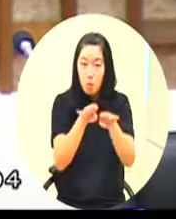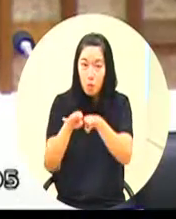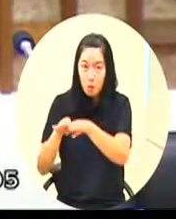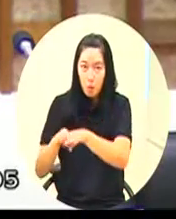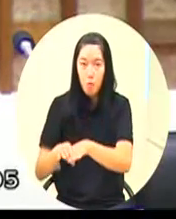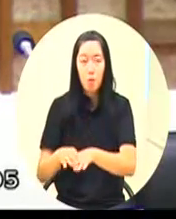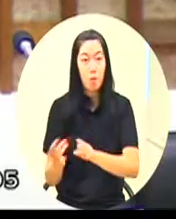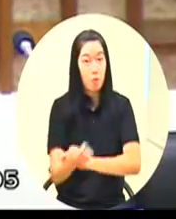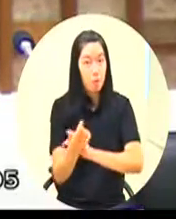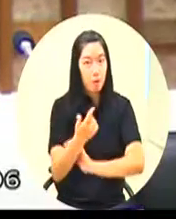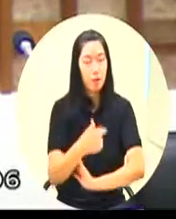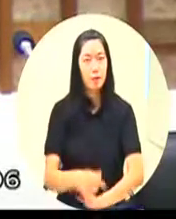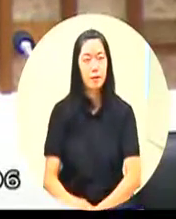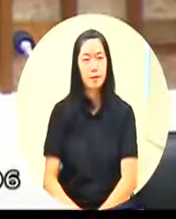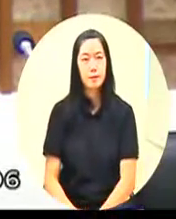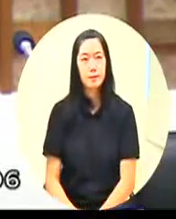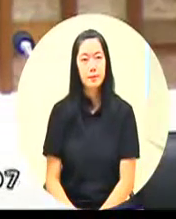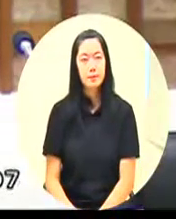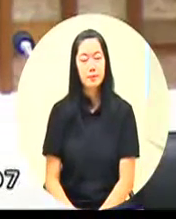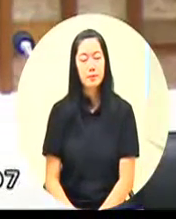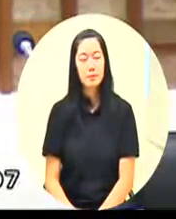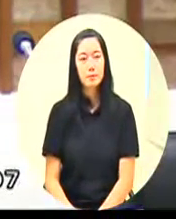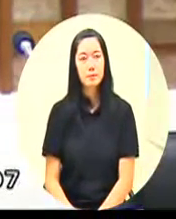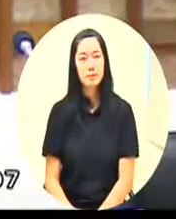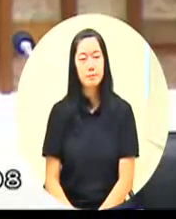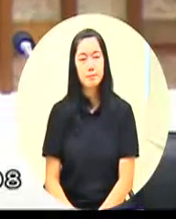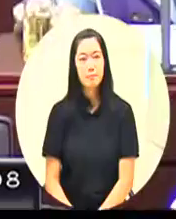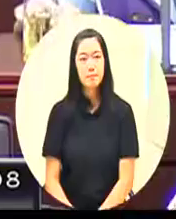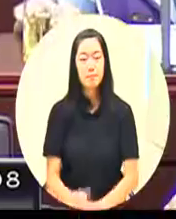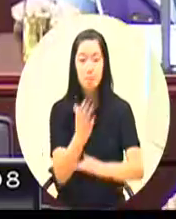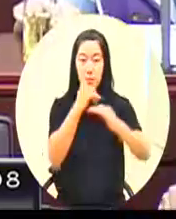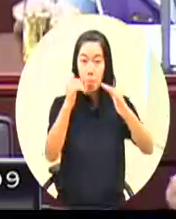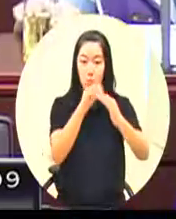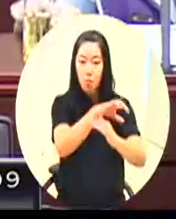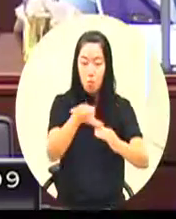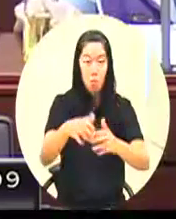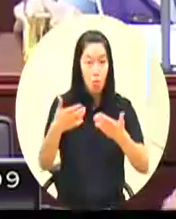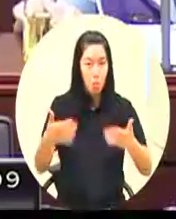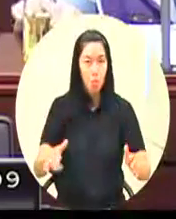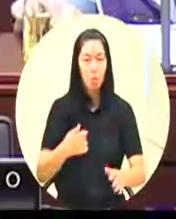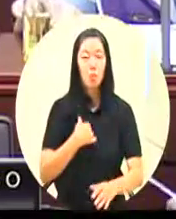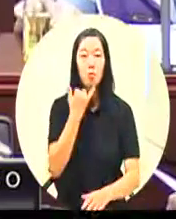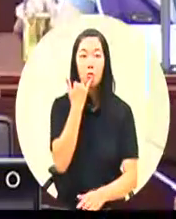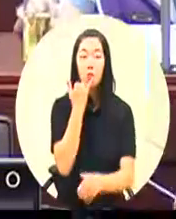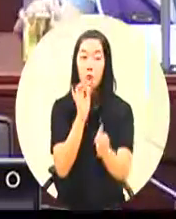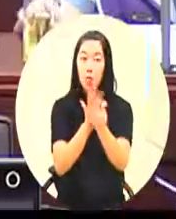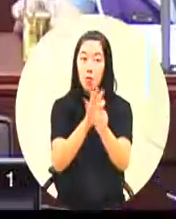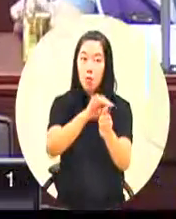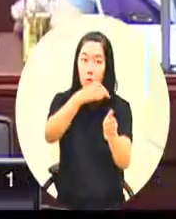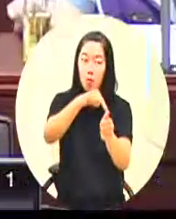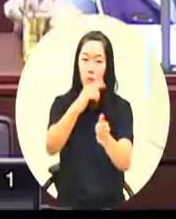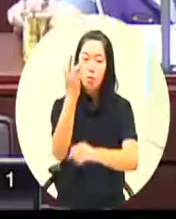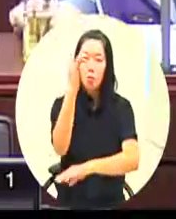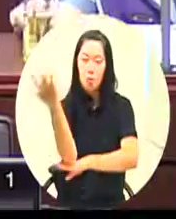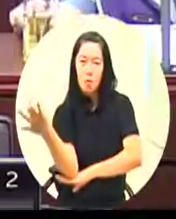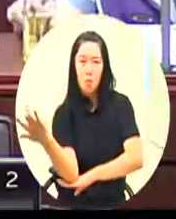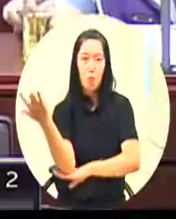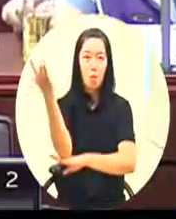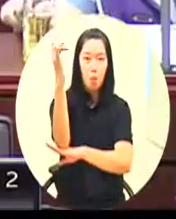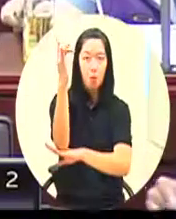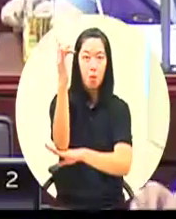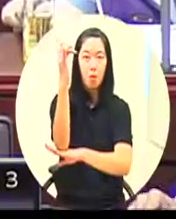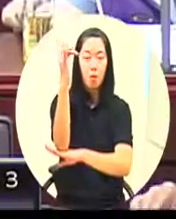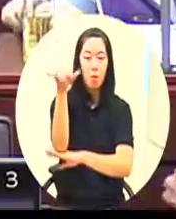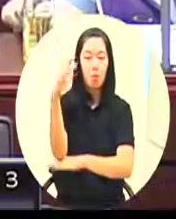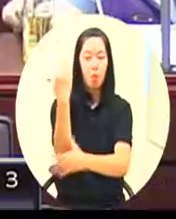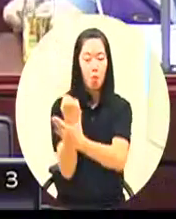走吧，就这样子了。 移走就是就地正法。 很多学校就他只要能够辅导，就是把它扶正，让它能够存活，他们也